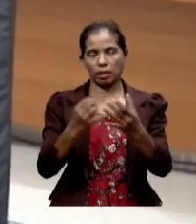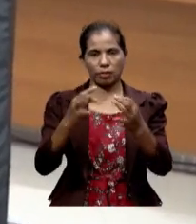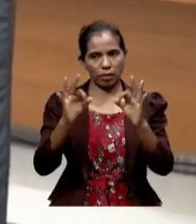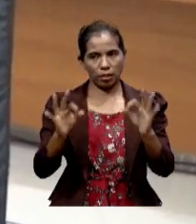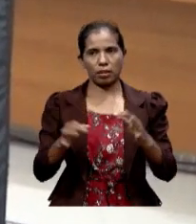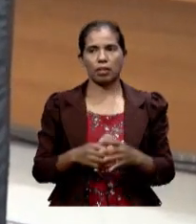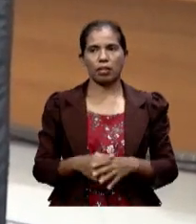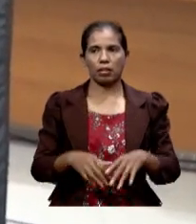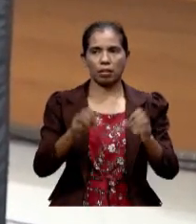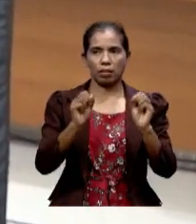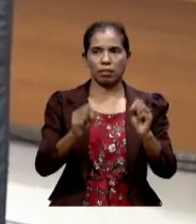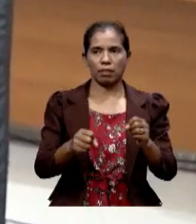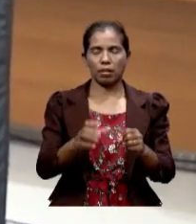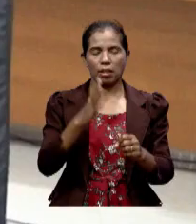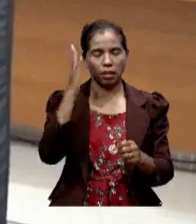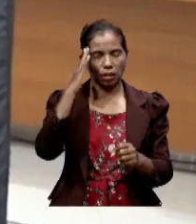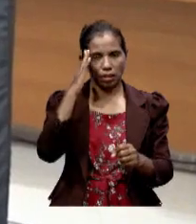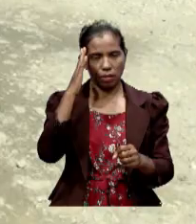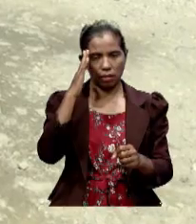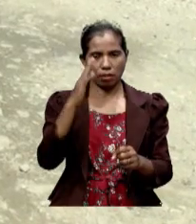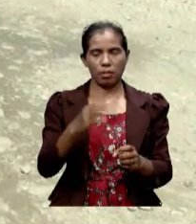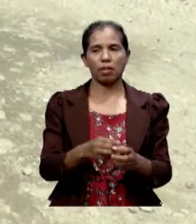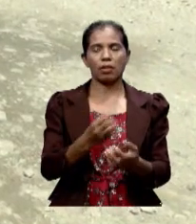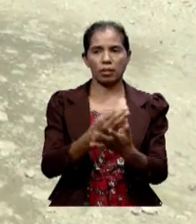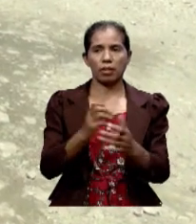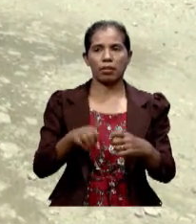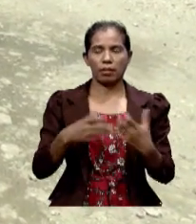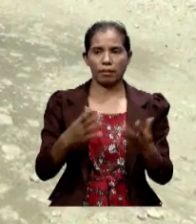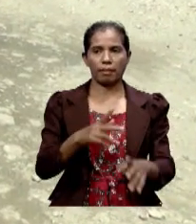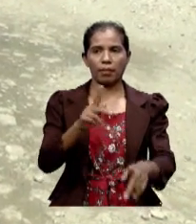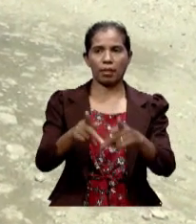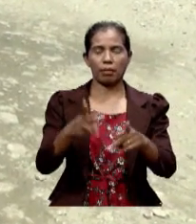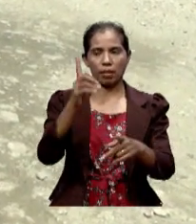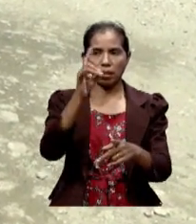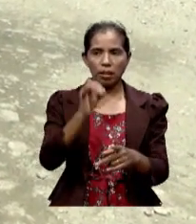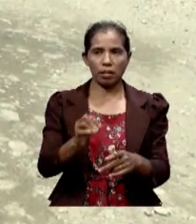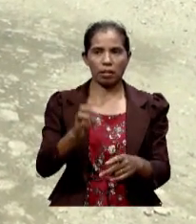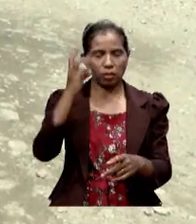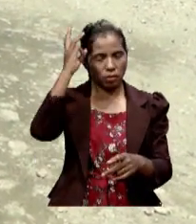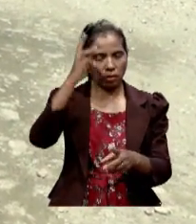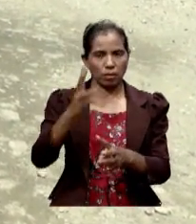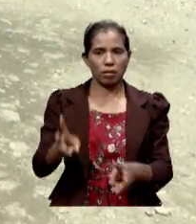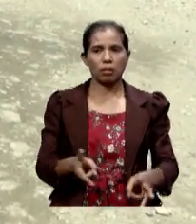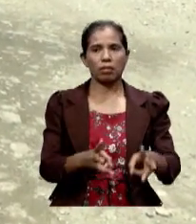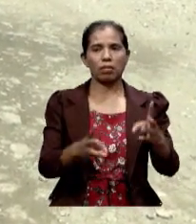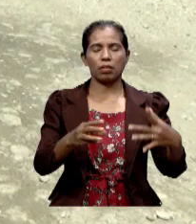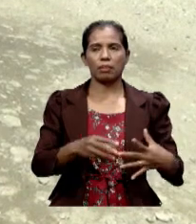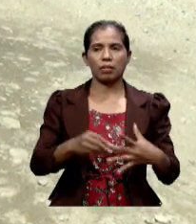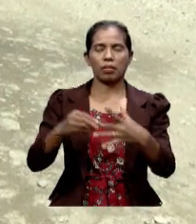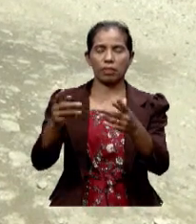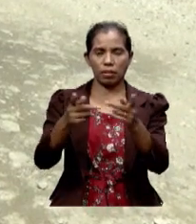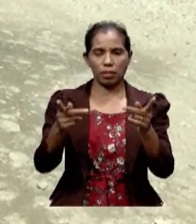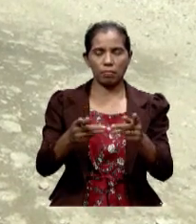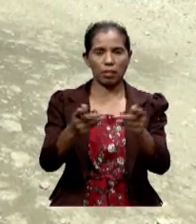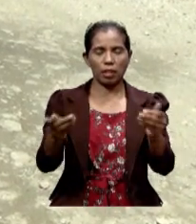ne bele hatelona ini ya mantan antes ne komendari he capital dili preocupo he strada liliu bairo sire he